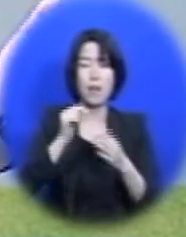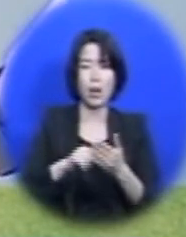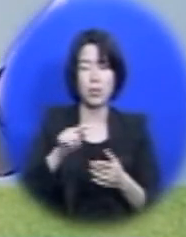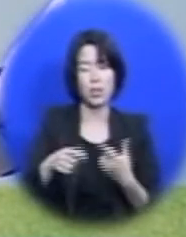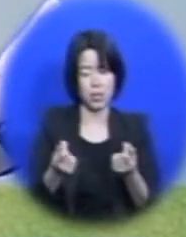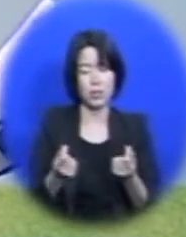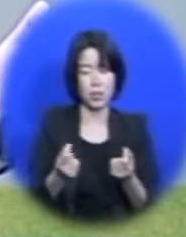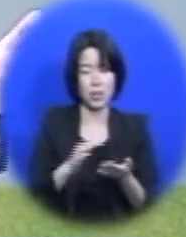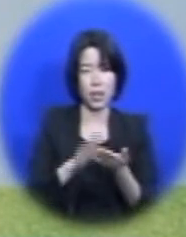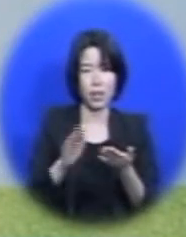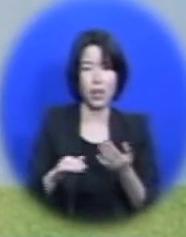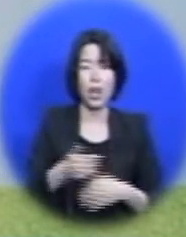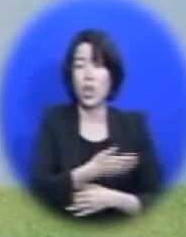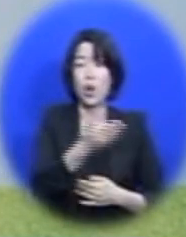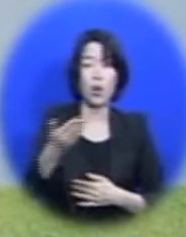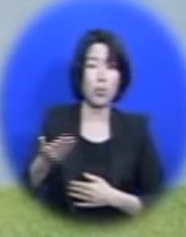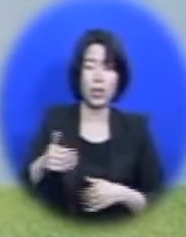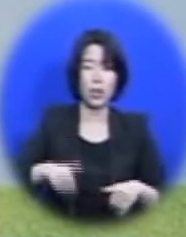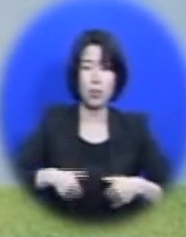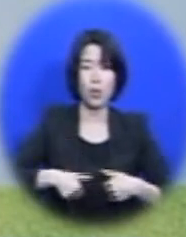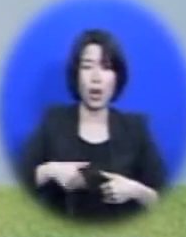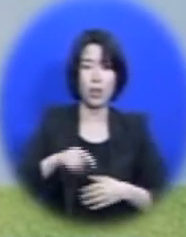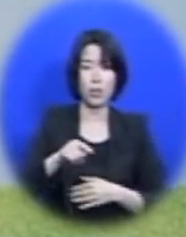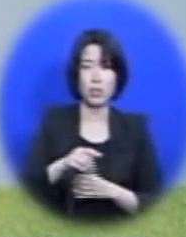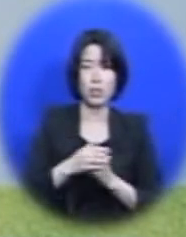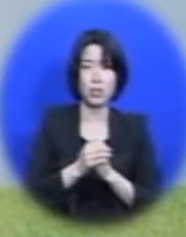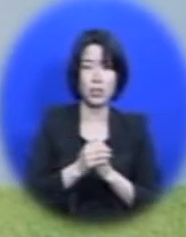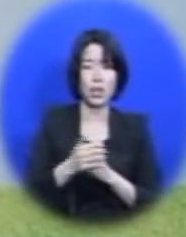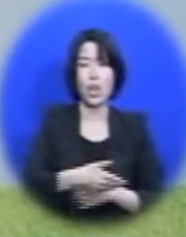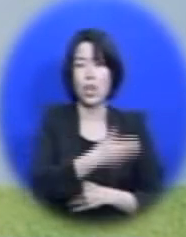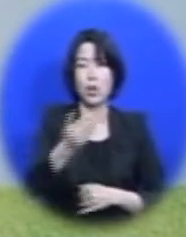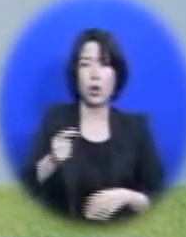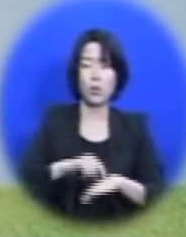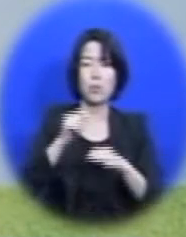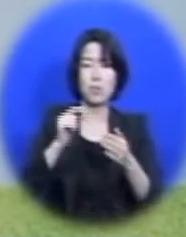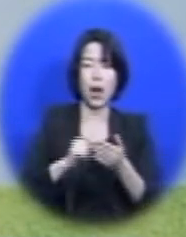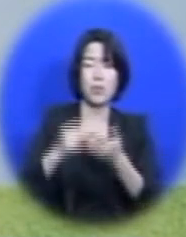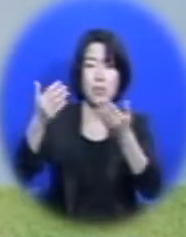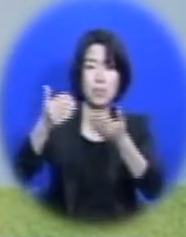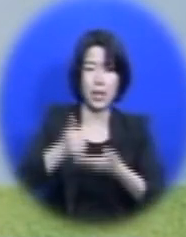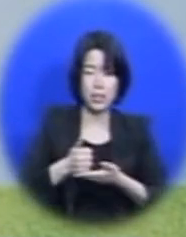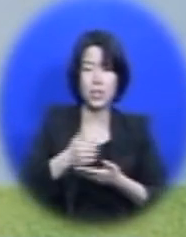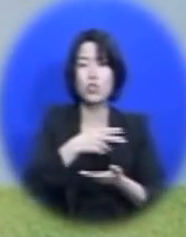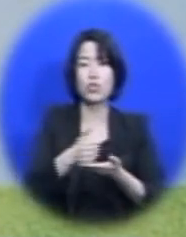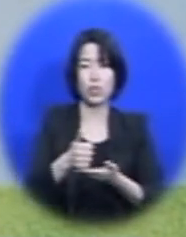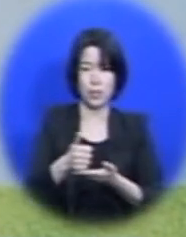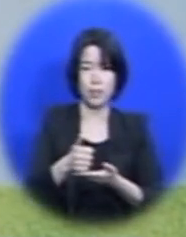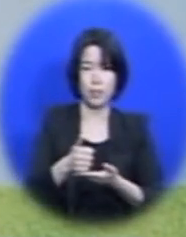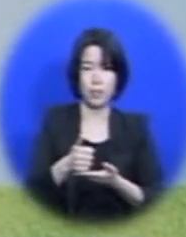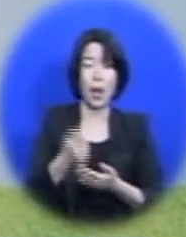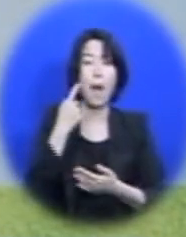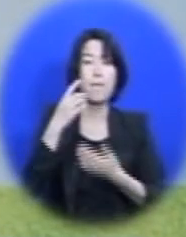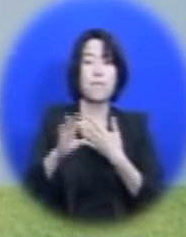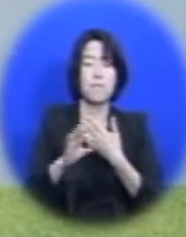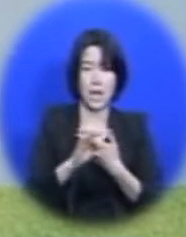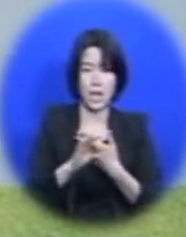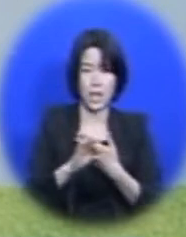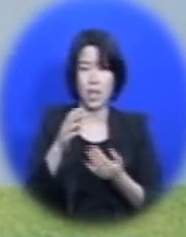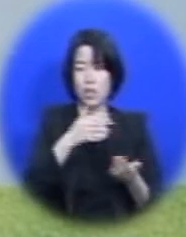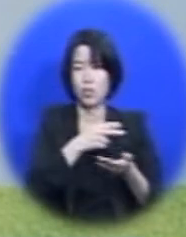이렇습니다. 여러분에게 필요한 것은 여러분의 마음을 받으시는 주님이신 겁니다. 만약에 준비가 안